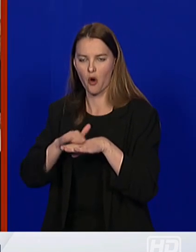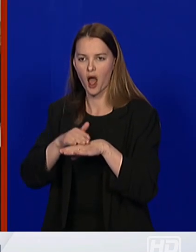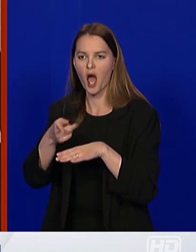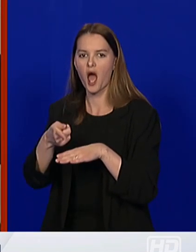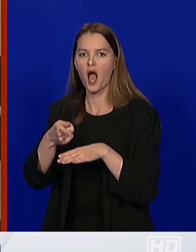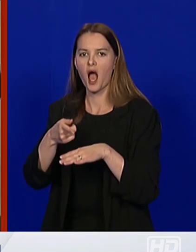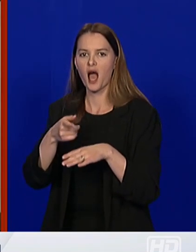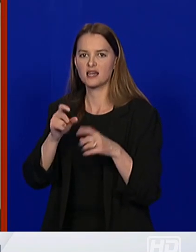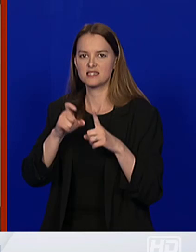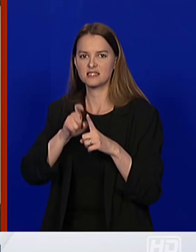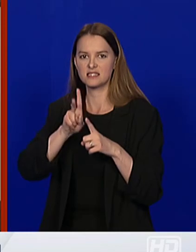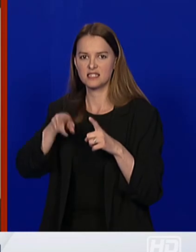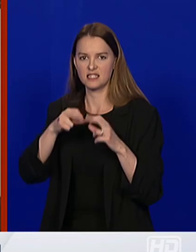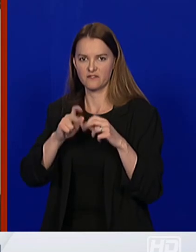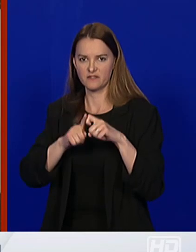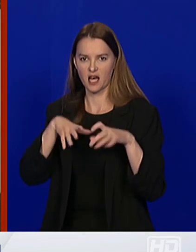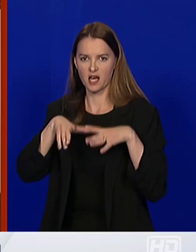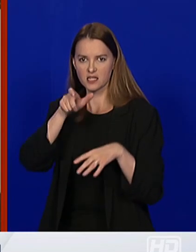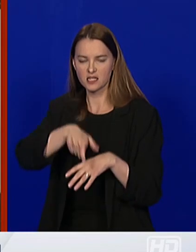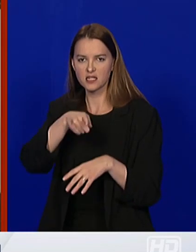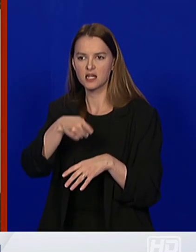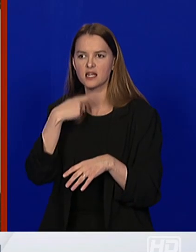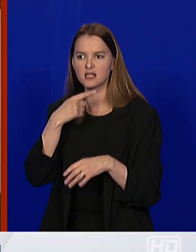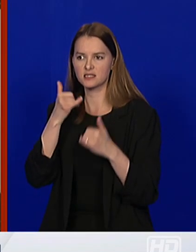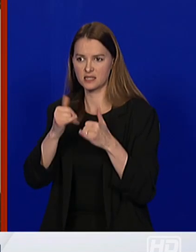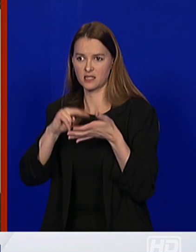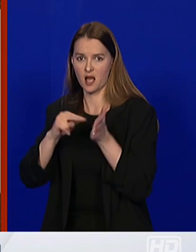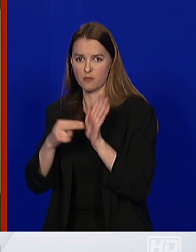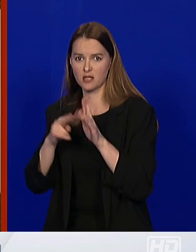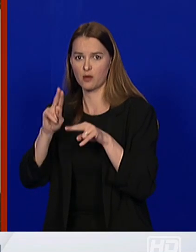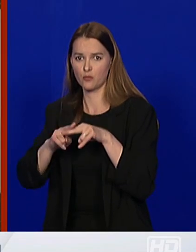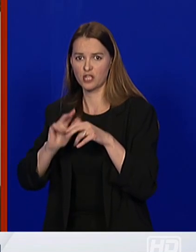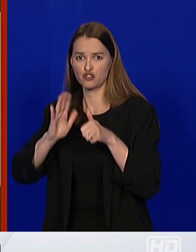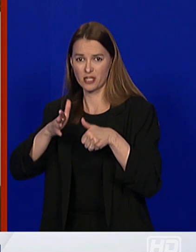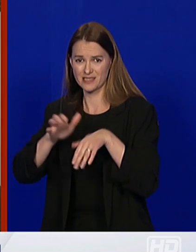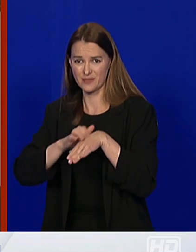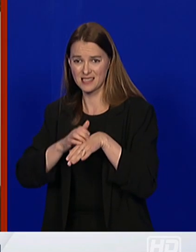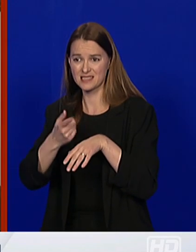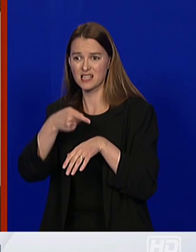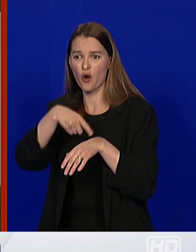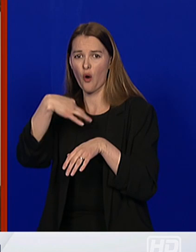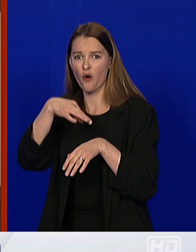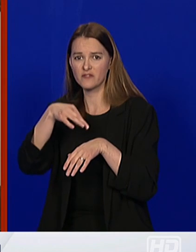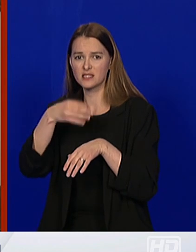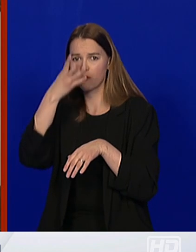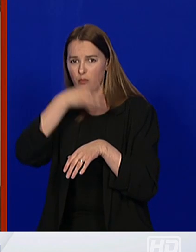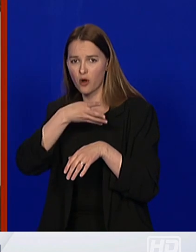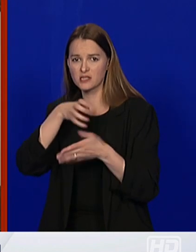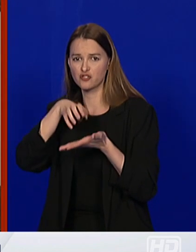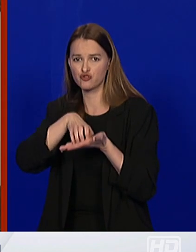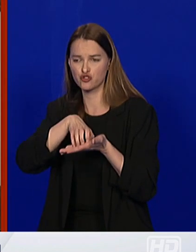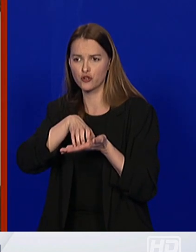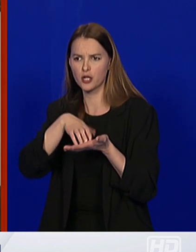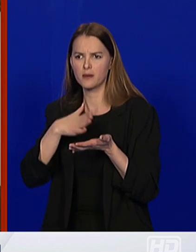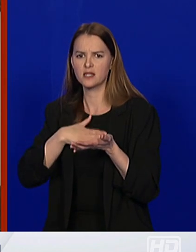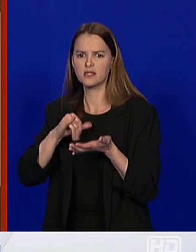ona se za sad planira u lipnju, međutim da će to ovisiti o procjeni stožera. Pa me zanima kakve epidemiološke